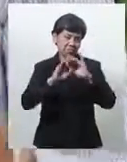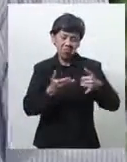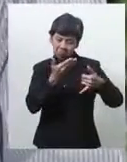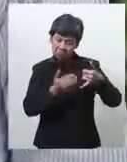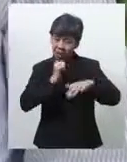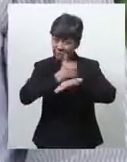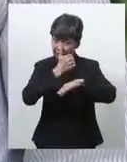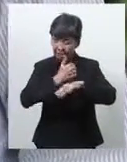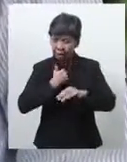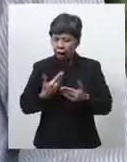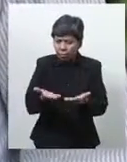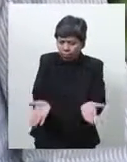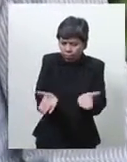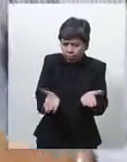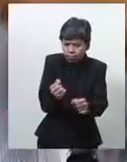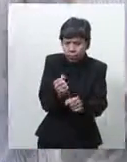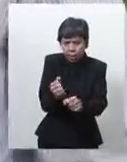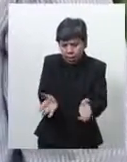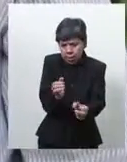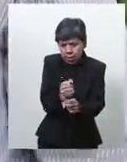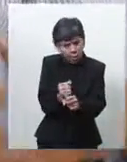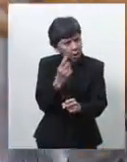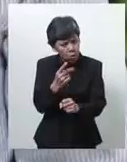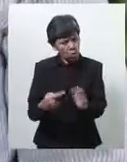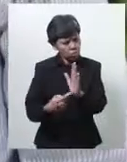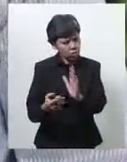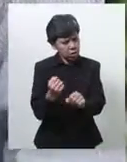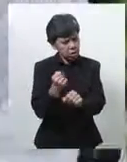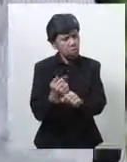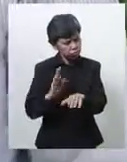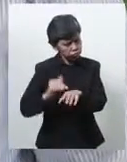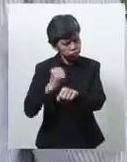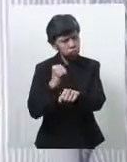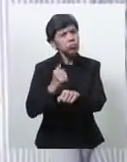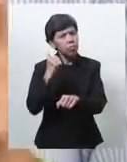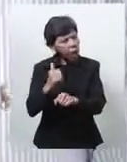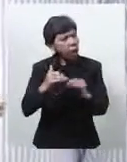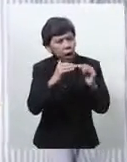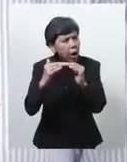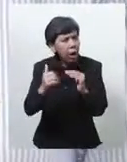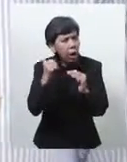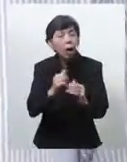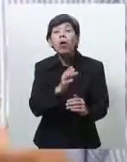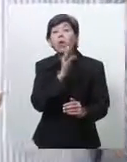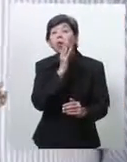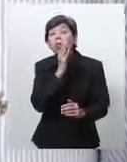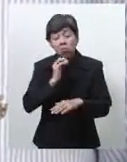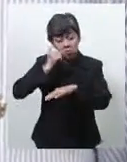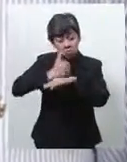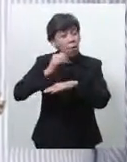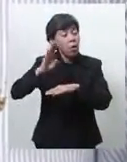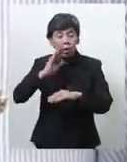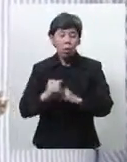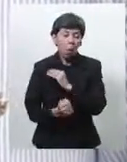จะพัฒนาตนเองพยายามที่จะทำให้คนเห็นว่าเขาก็สามารถที่ทำได้เหมือนคนทั่วไปถ้าเจ้าของร้านเนี่ยเขาไม่เปิดโอกาส